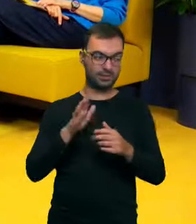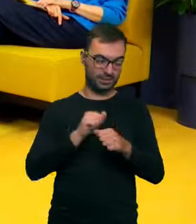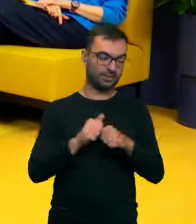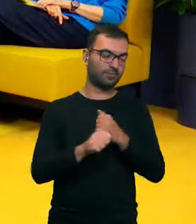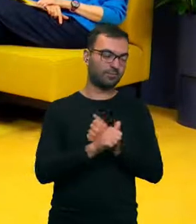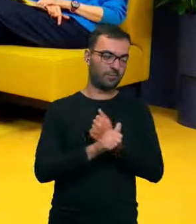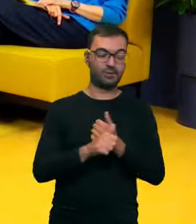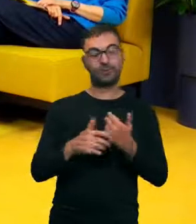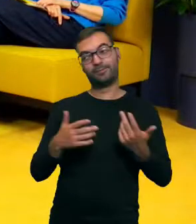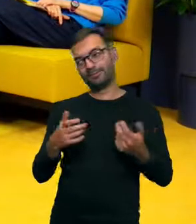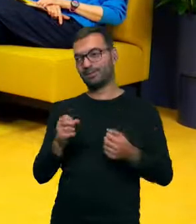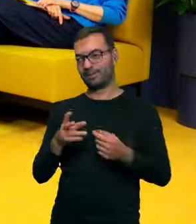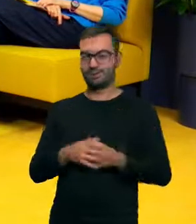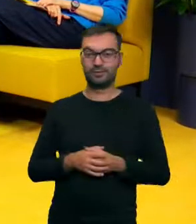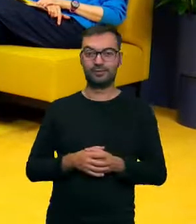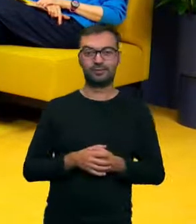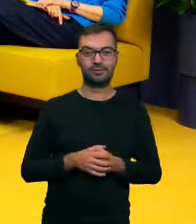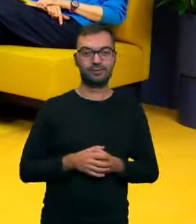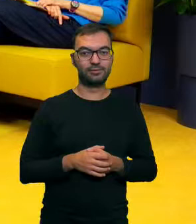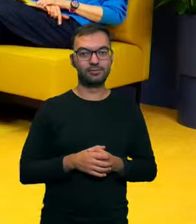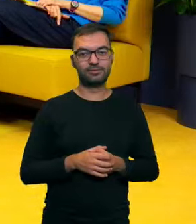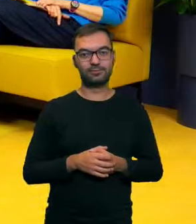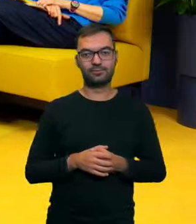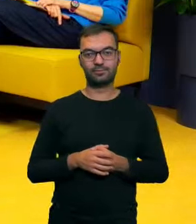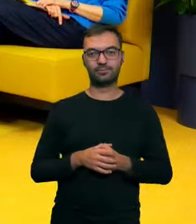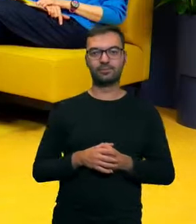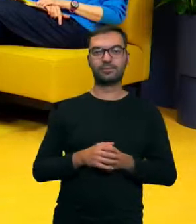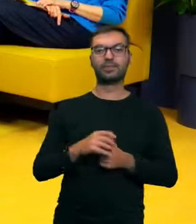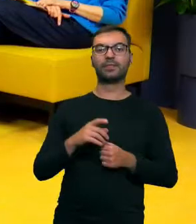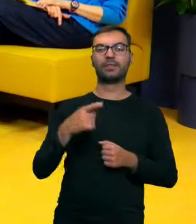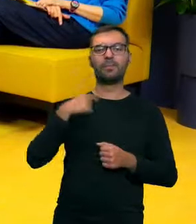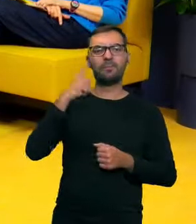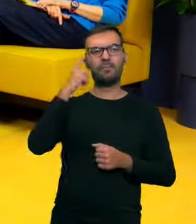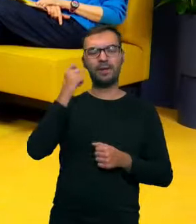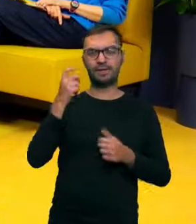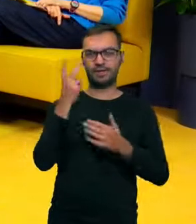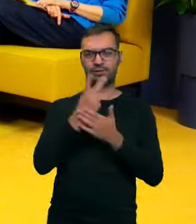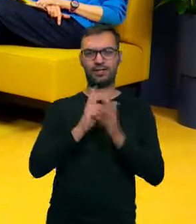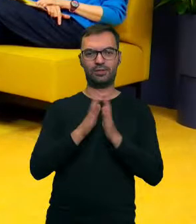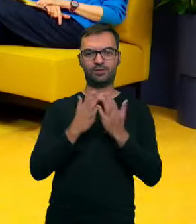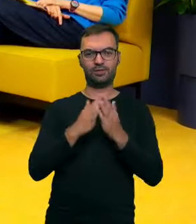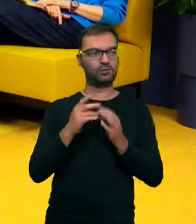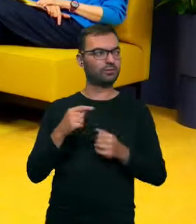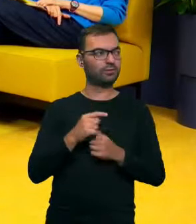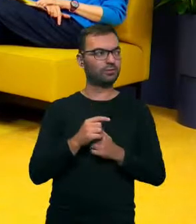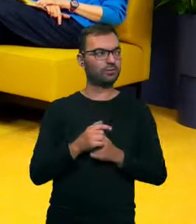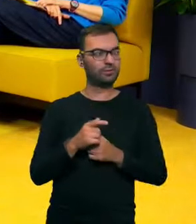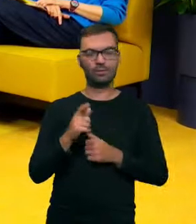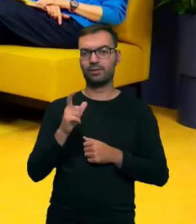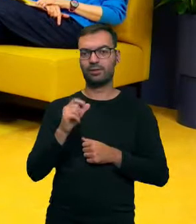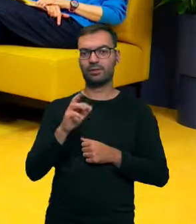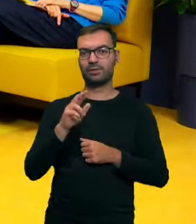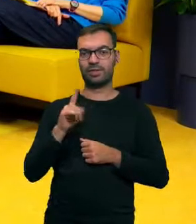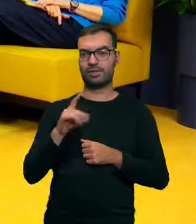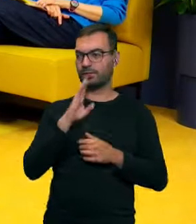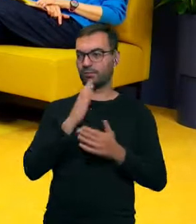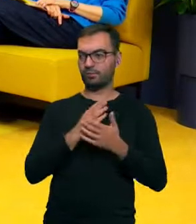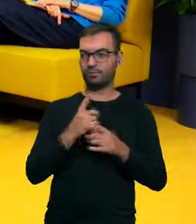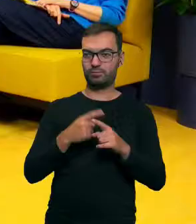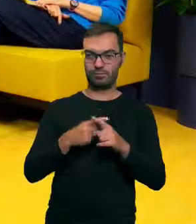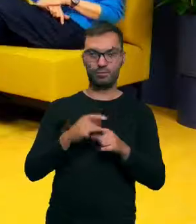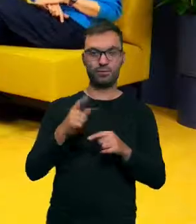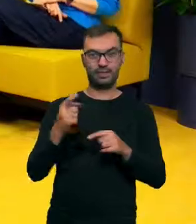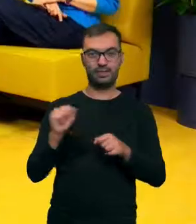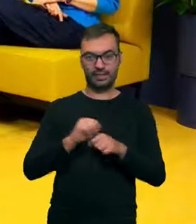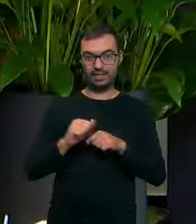Tak, no tak, no. I też ja pamiętam, jak czytałem książkę Cezarego, którego tutaj już doglądam.